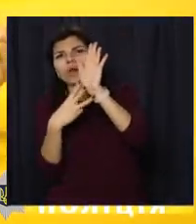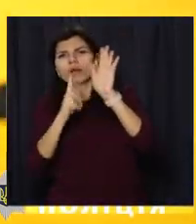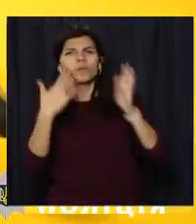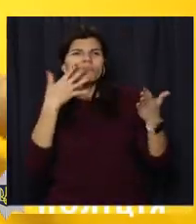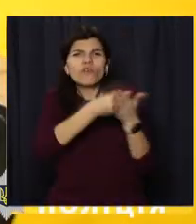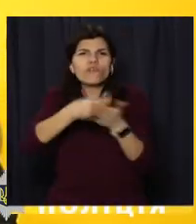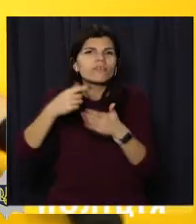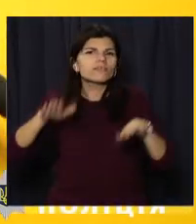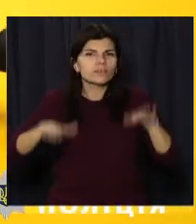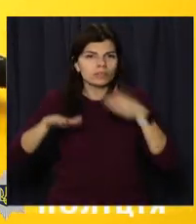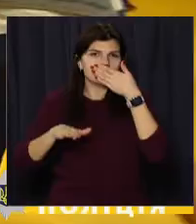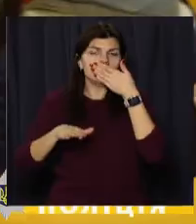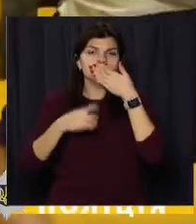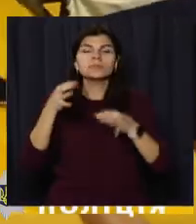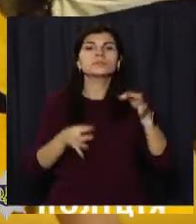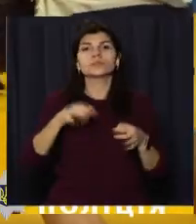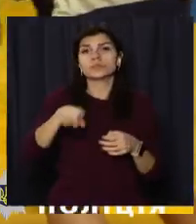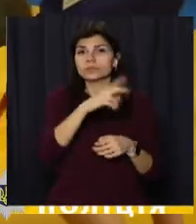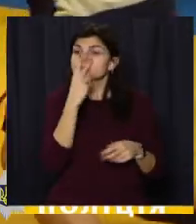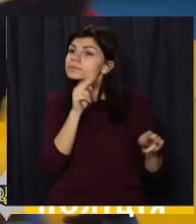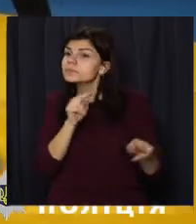захисників правопорядку як високий.